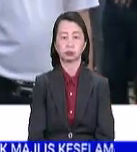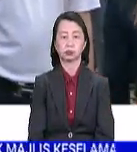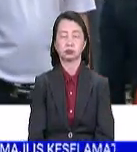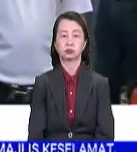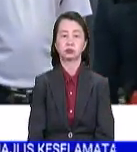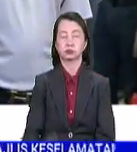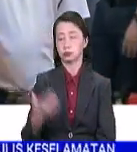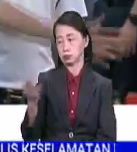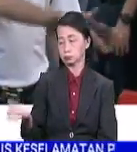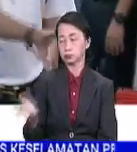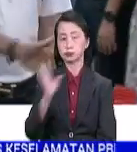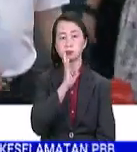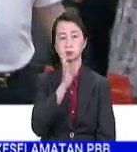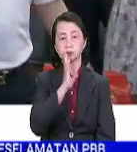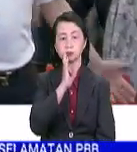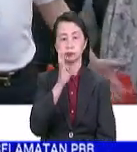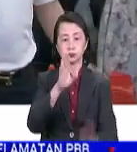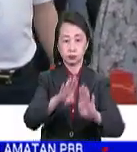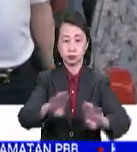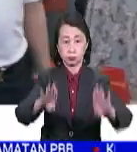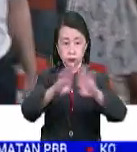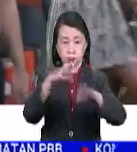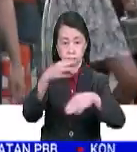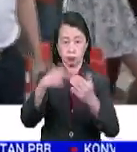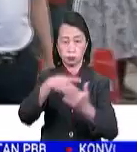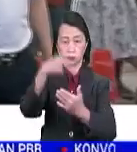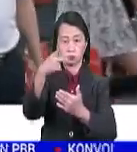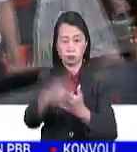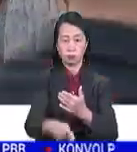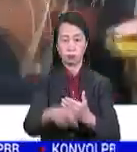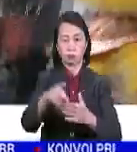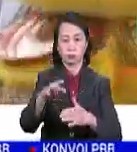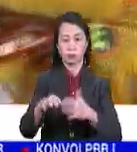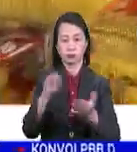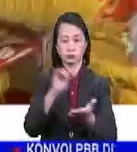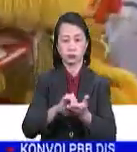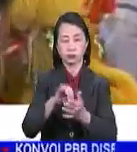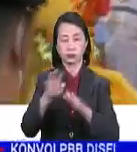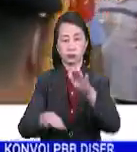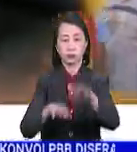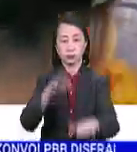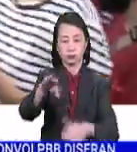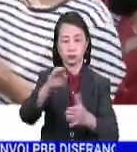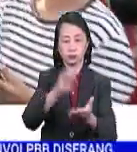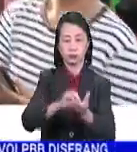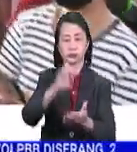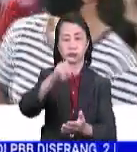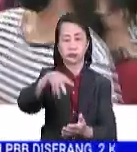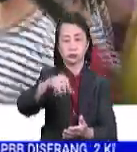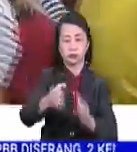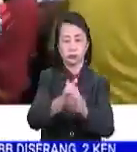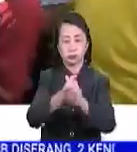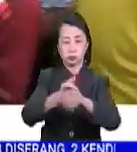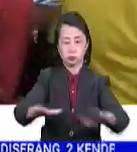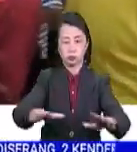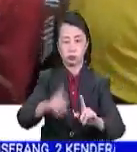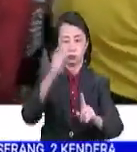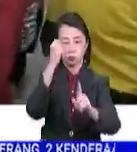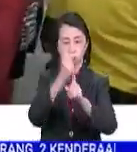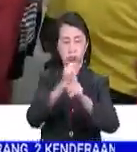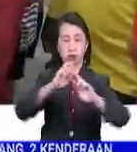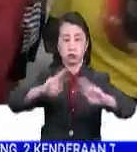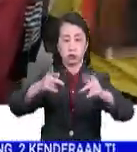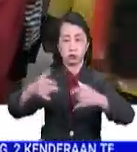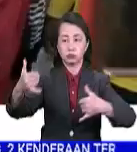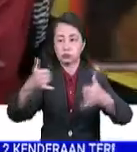Dia berkata demikian kepada pemerintah selepas program workout difasol Jalan Perak sebanyak of selamat Om selamat bertujuan